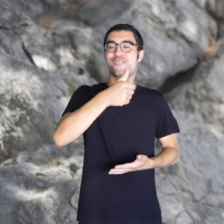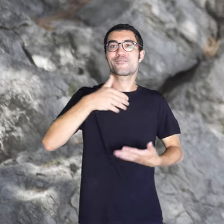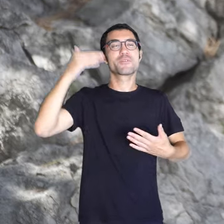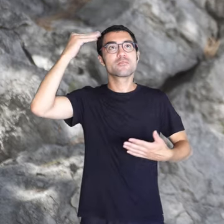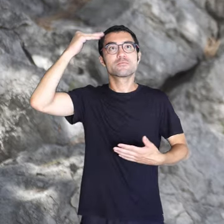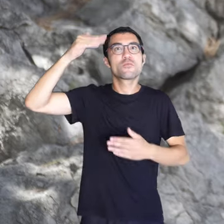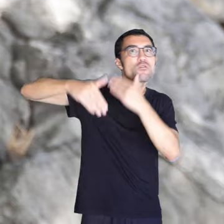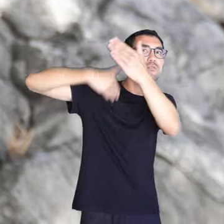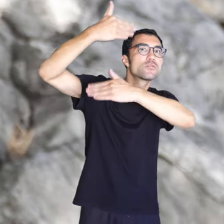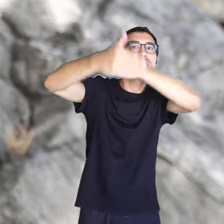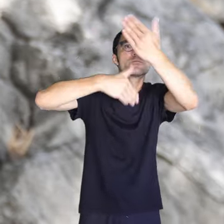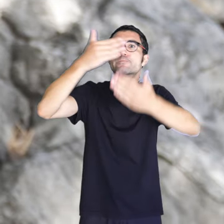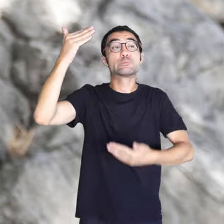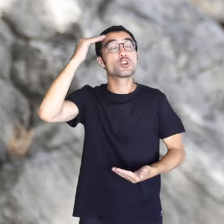mal.